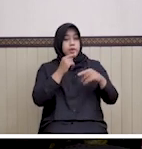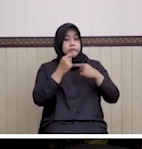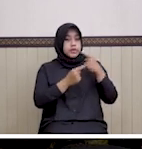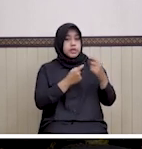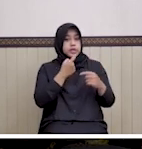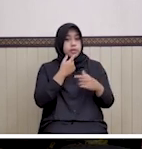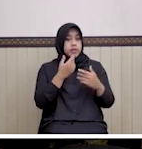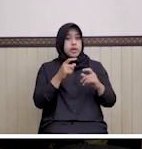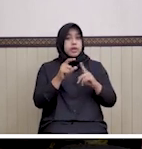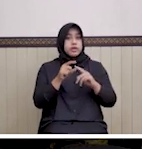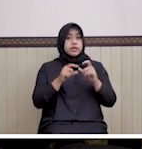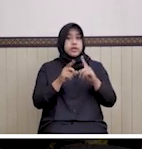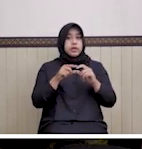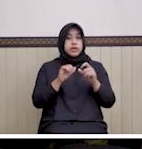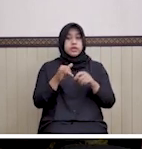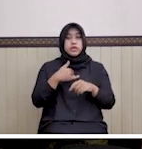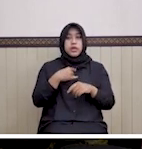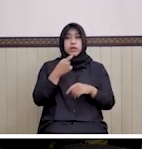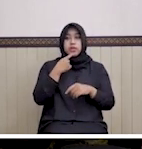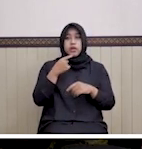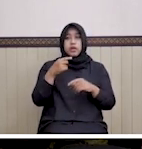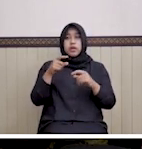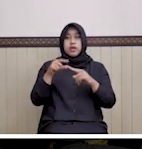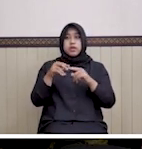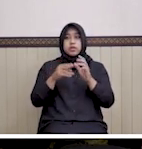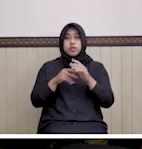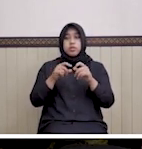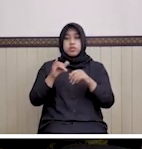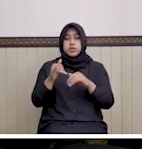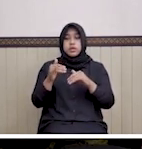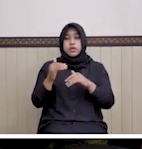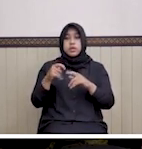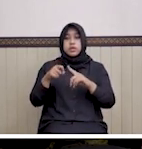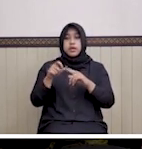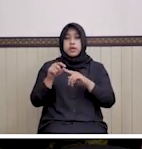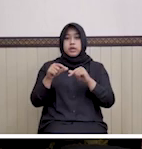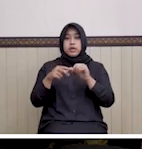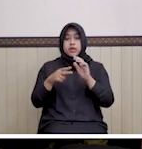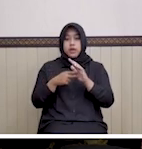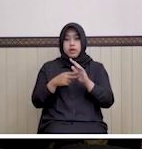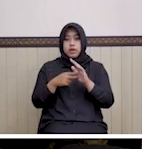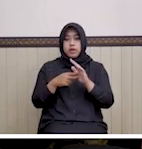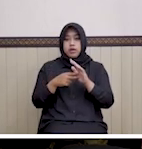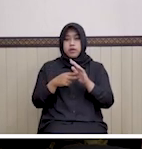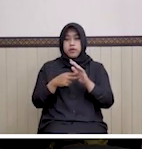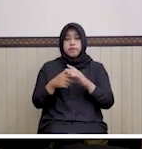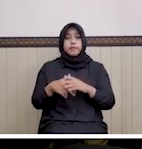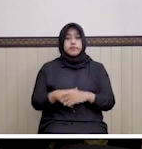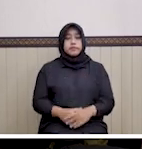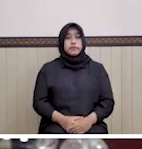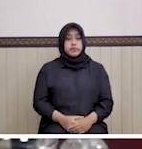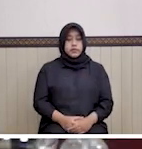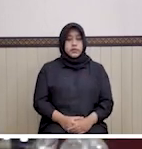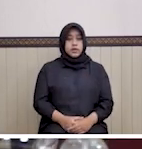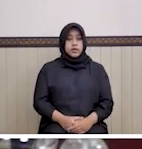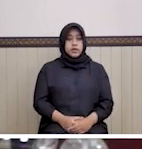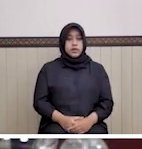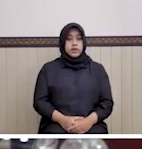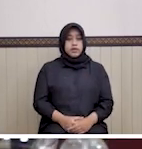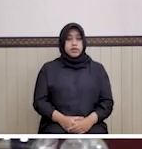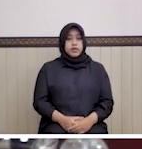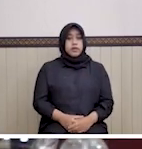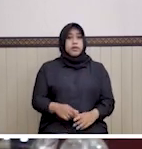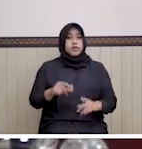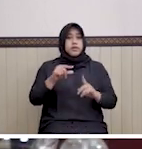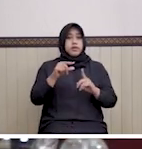kebetulan disertasi saya tentang restitusi yang berkeadilan jadi banyak saya kupas disitu pasca nya